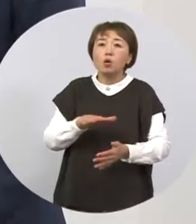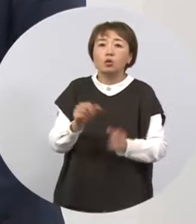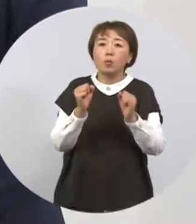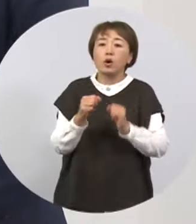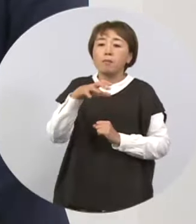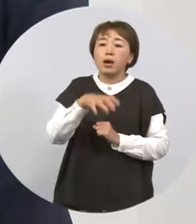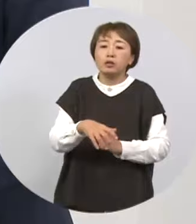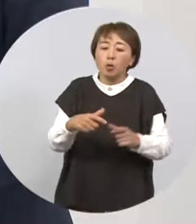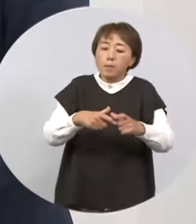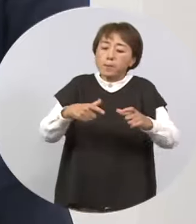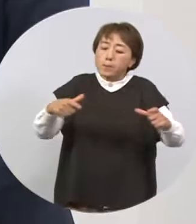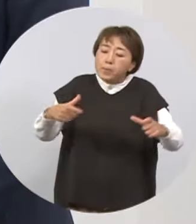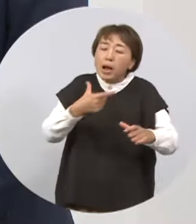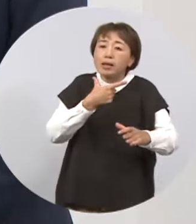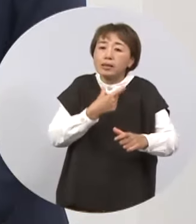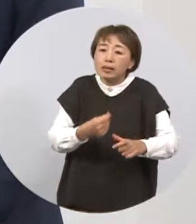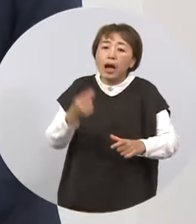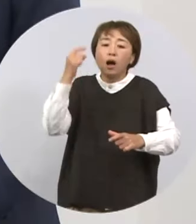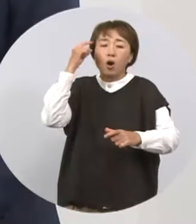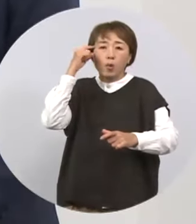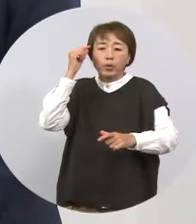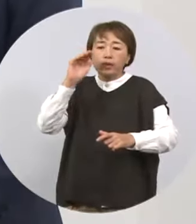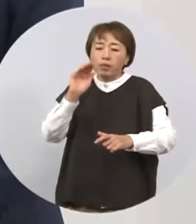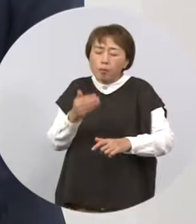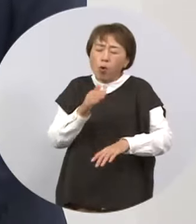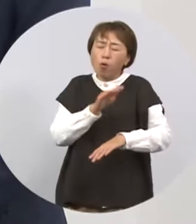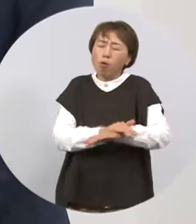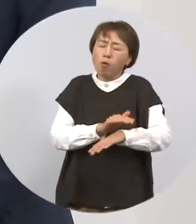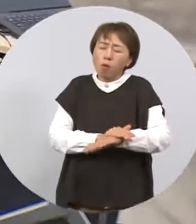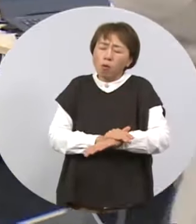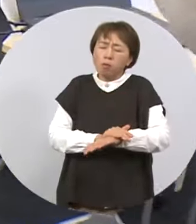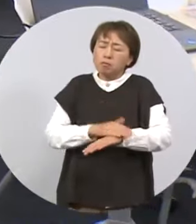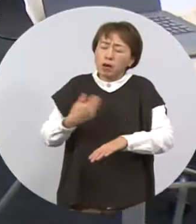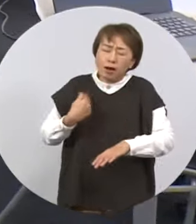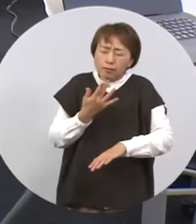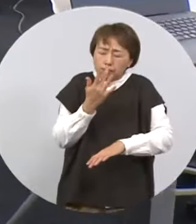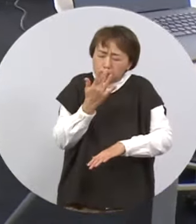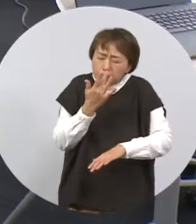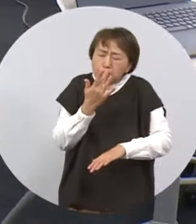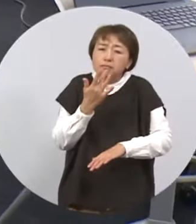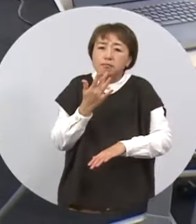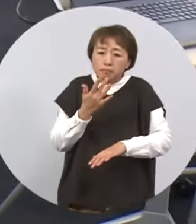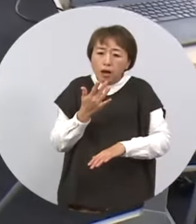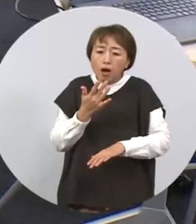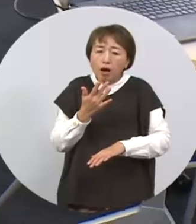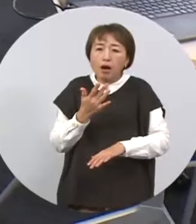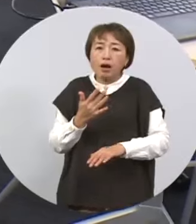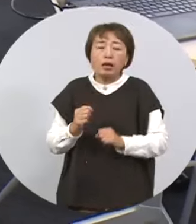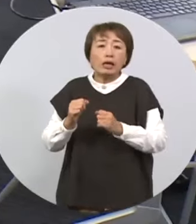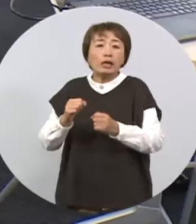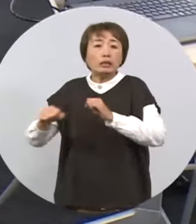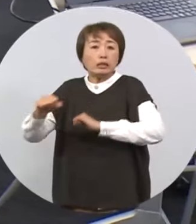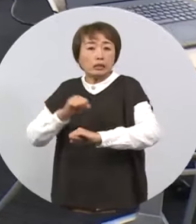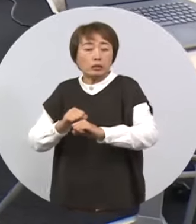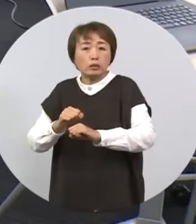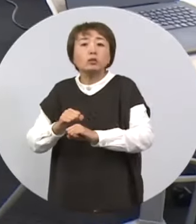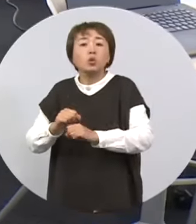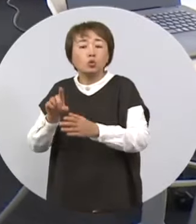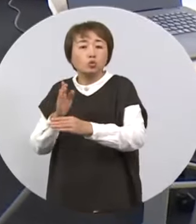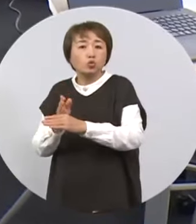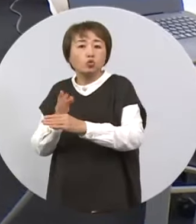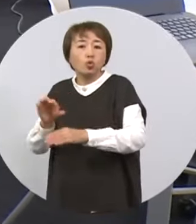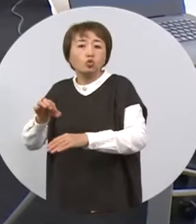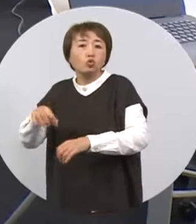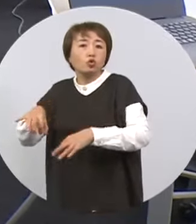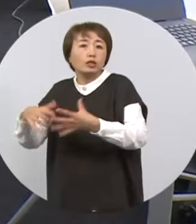という思いはあったんですけれども、そのノウハウというのがないので、この今回こう子どもの居場所をやられている鈴木さんと一緒にこ